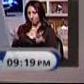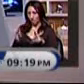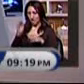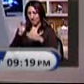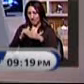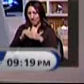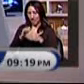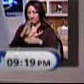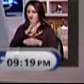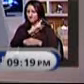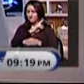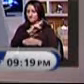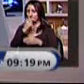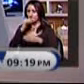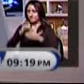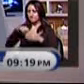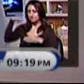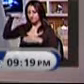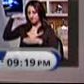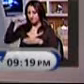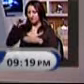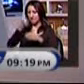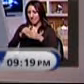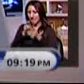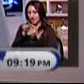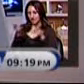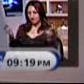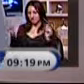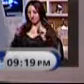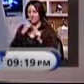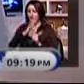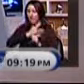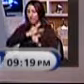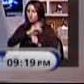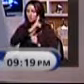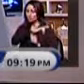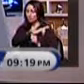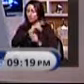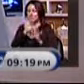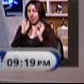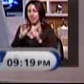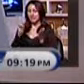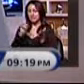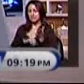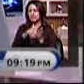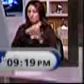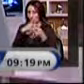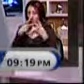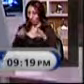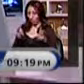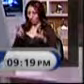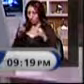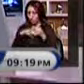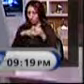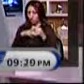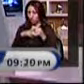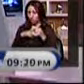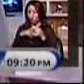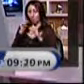وفي انتخابات رئاسه الجمهوريه. هل بتشوف في راي قال لك لا ده بيفرق مصر، في راي اخر قال لك يؤيد ذلك، انت مع مين؟ لا انا رايي اذا كنا هنبني